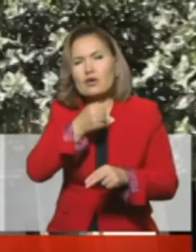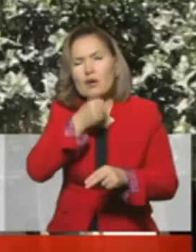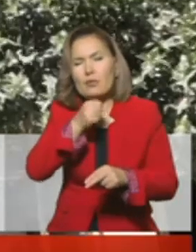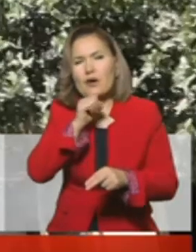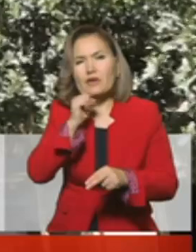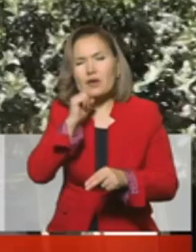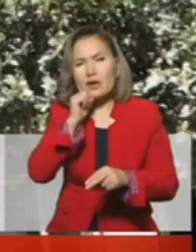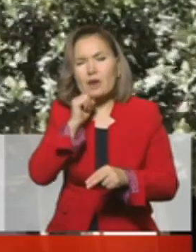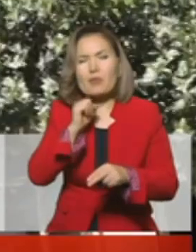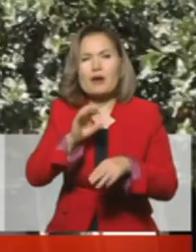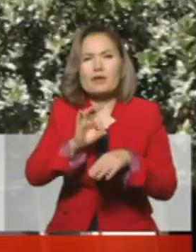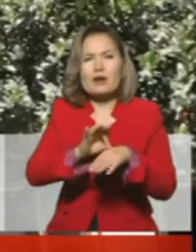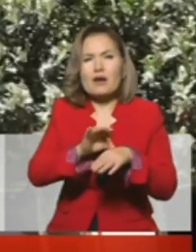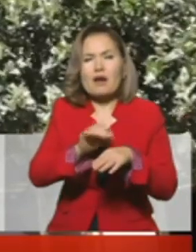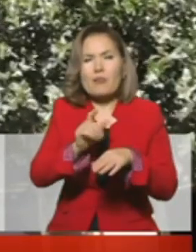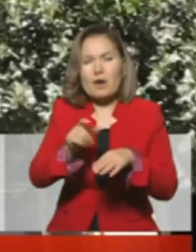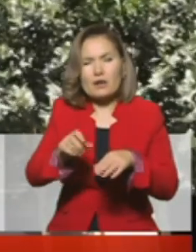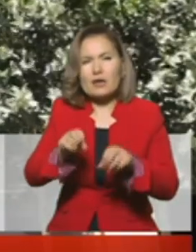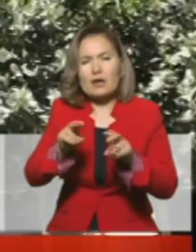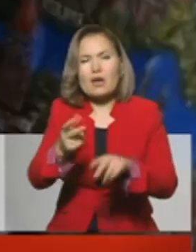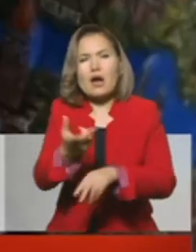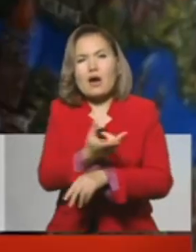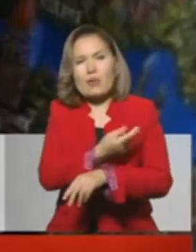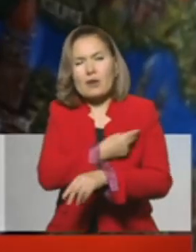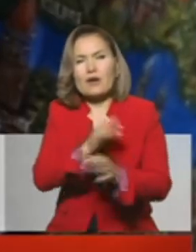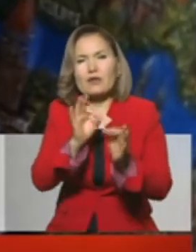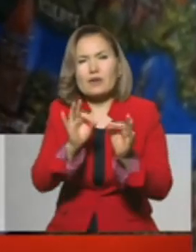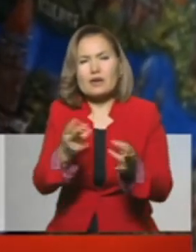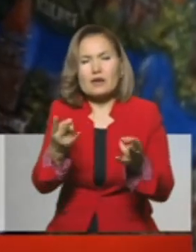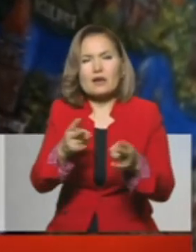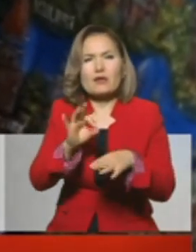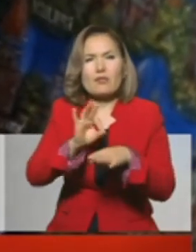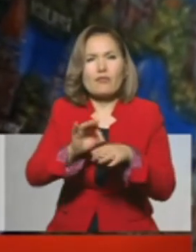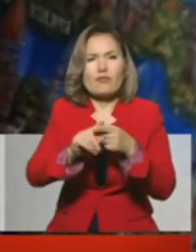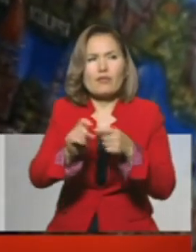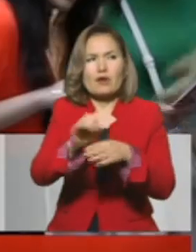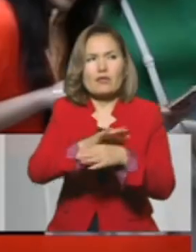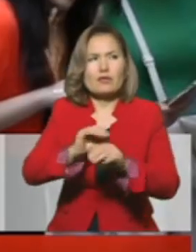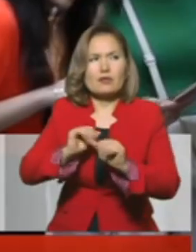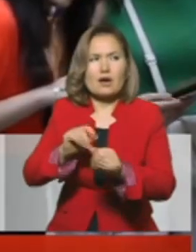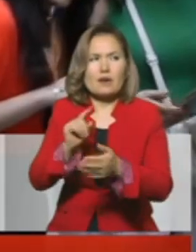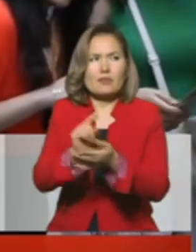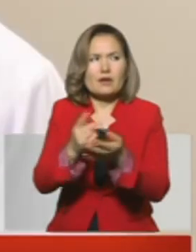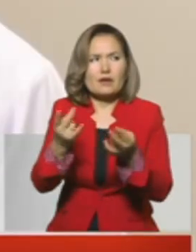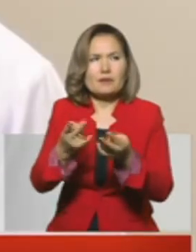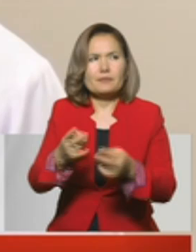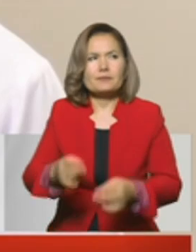созылмалы науқасқа шалдыққан адамдардың вакцина алғаны жөн дейді дәрігерлер.